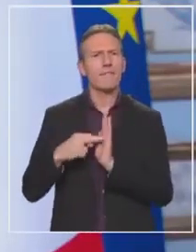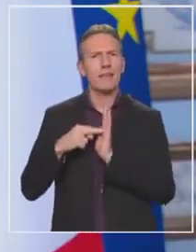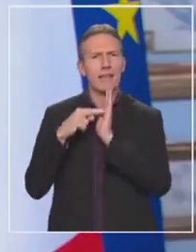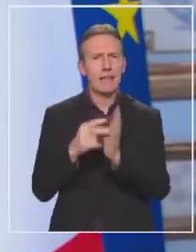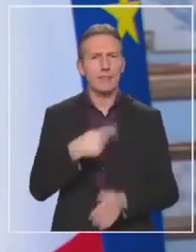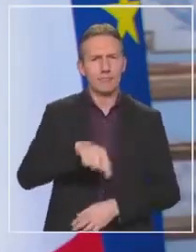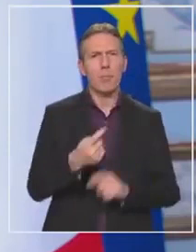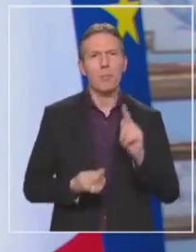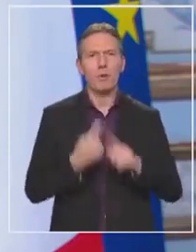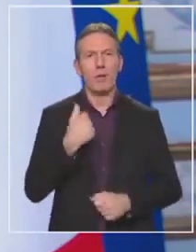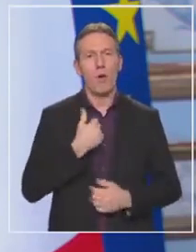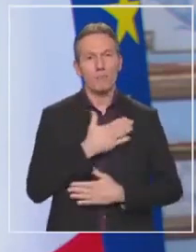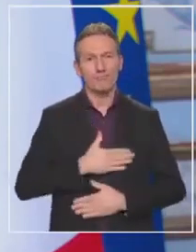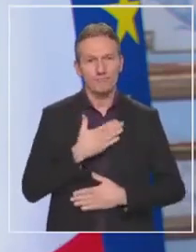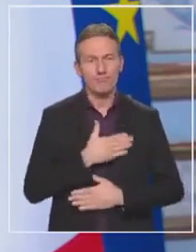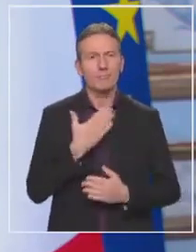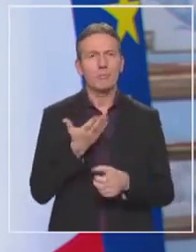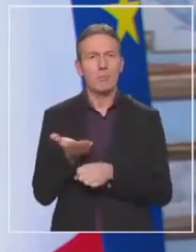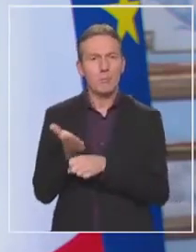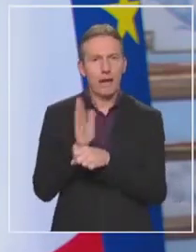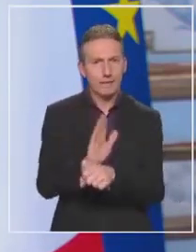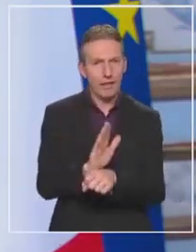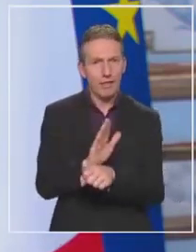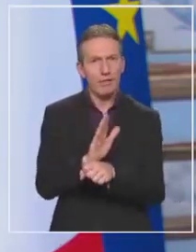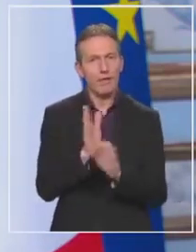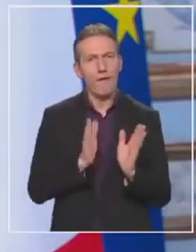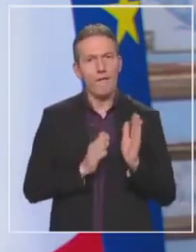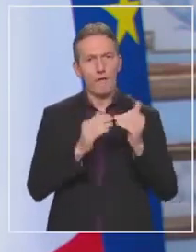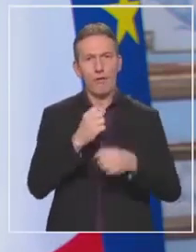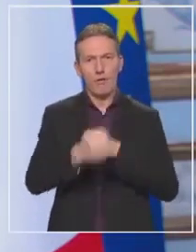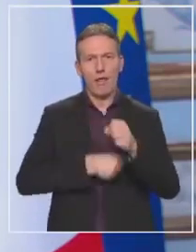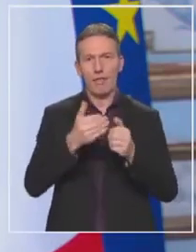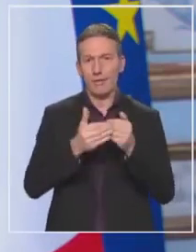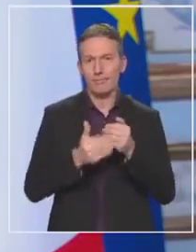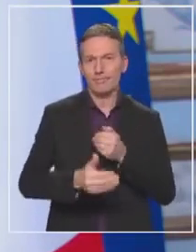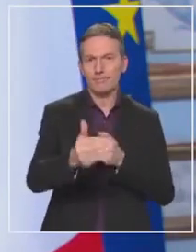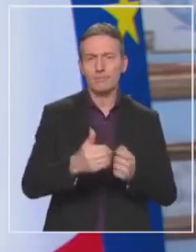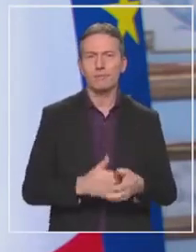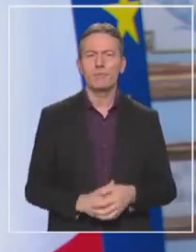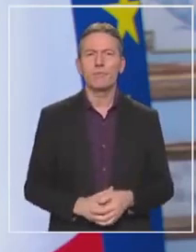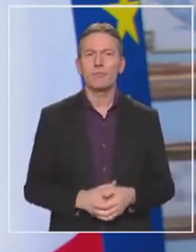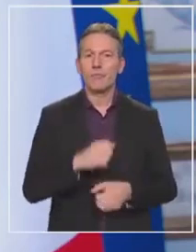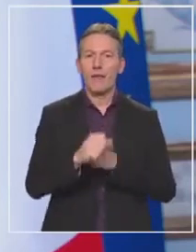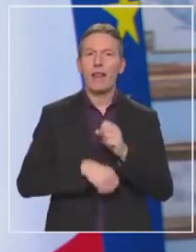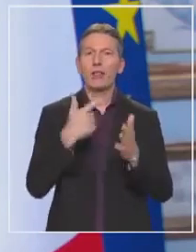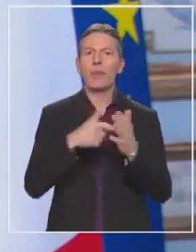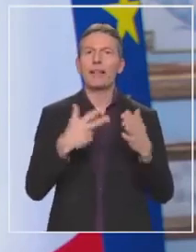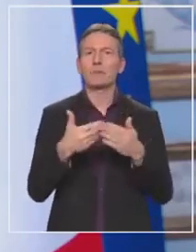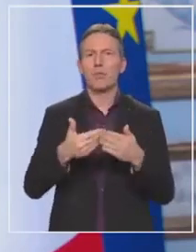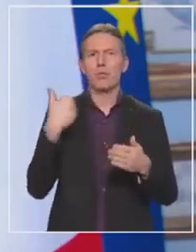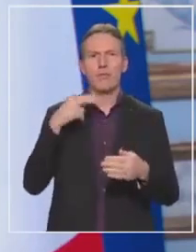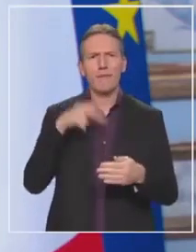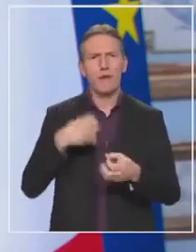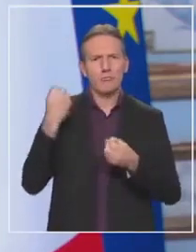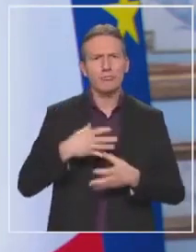cher je suis heureux de vous présenter tous mes voeux pour l'année qui s'ouvre l'année 2018 ne nous a pas